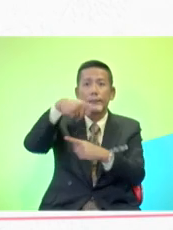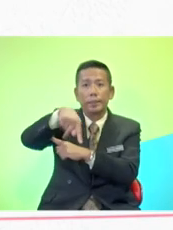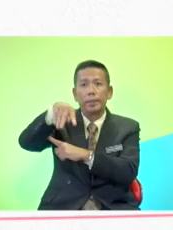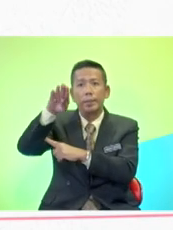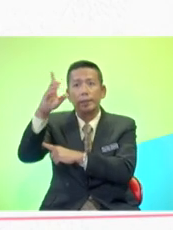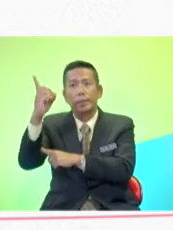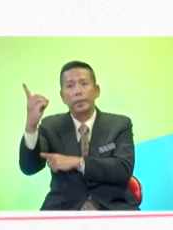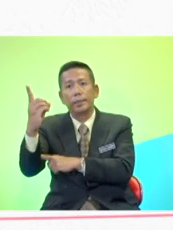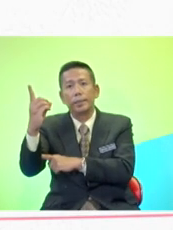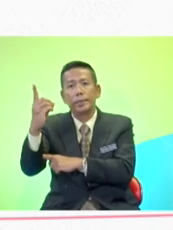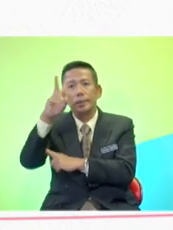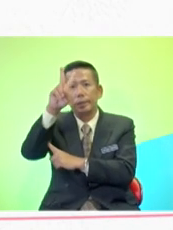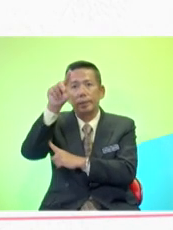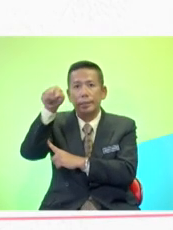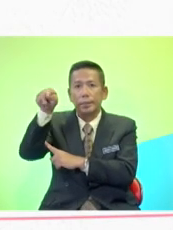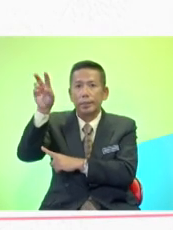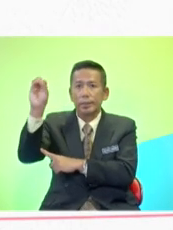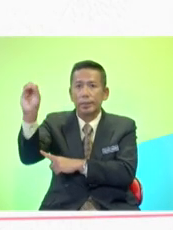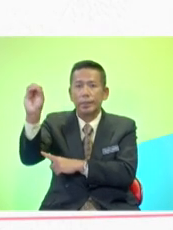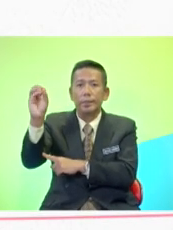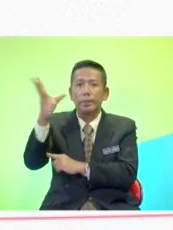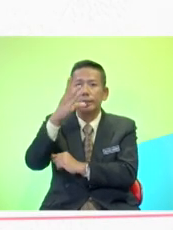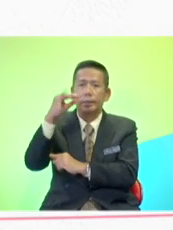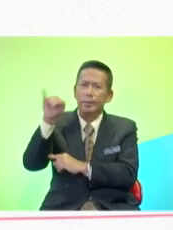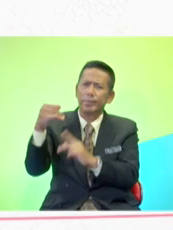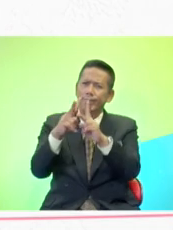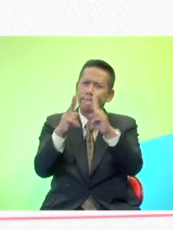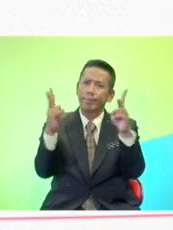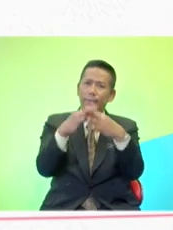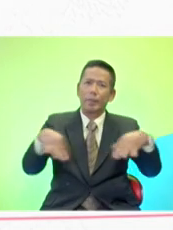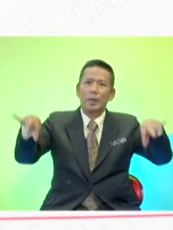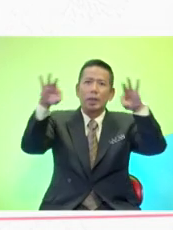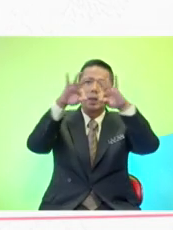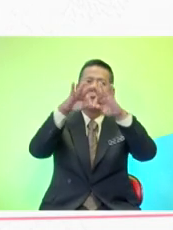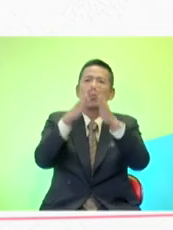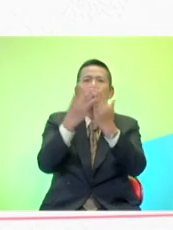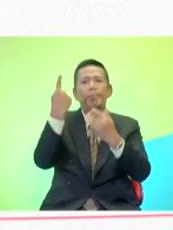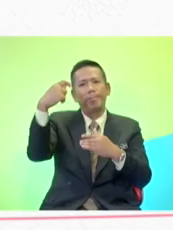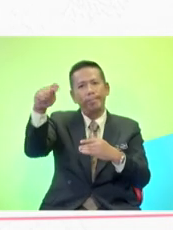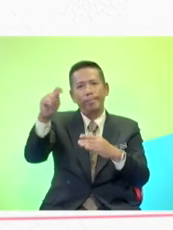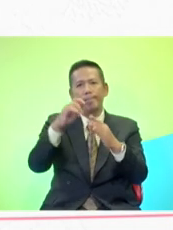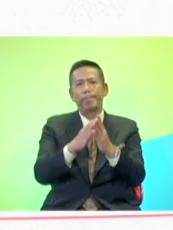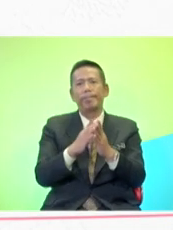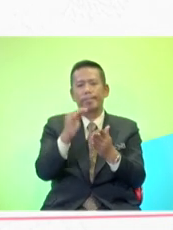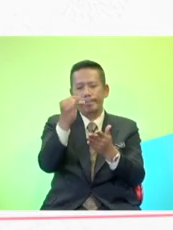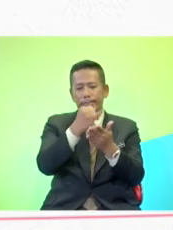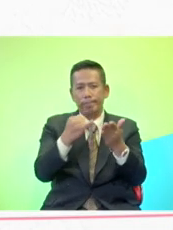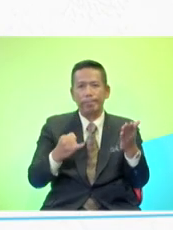rambut dan juga yang paling penting adalah buku teks pendidikan seni